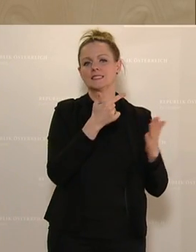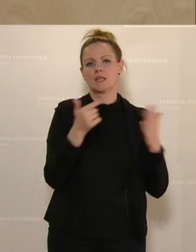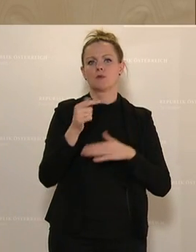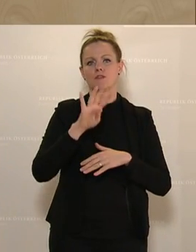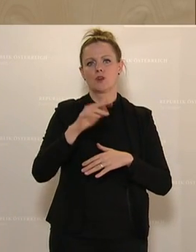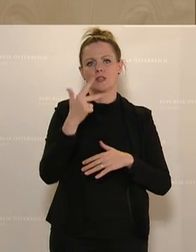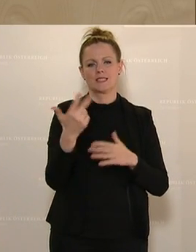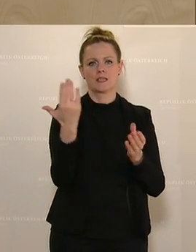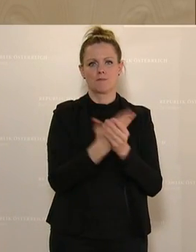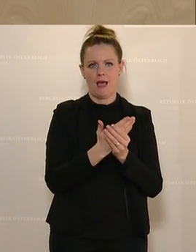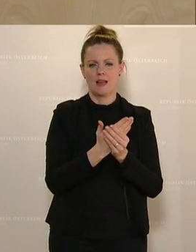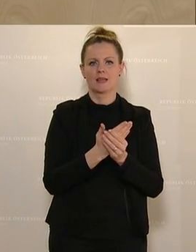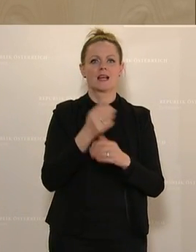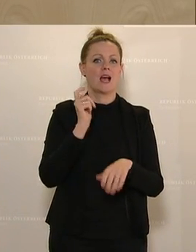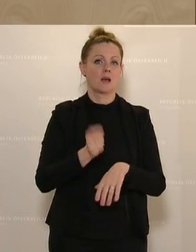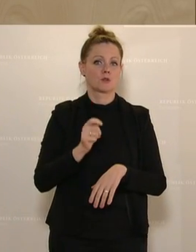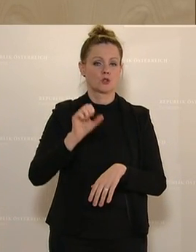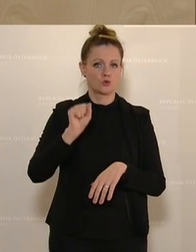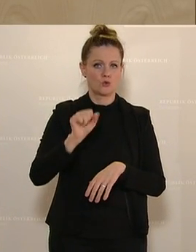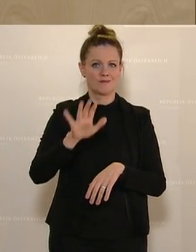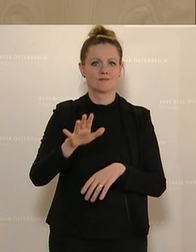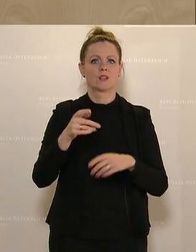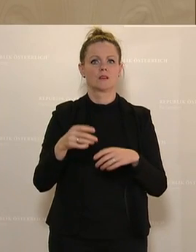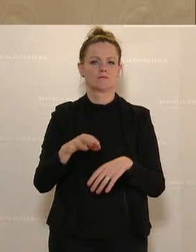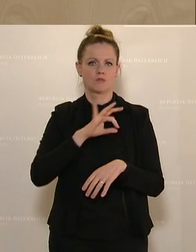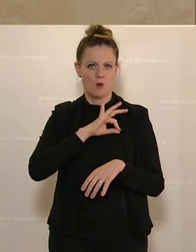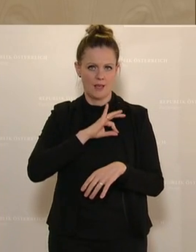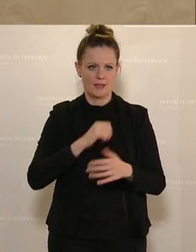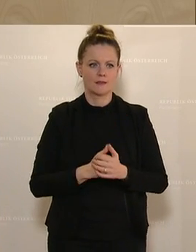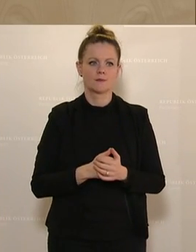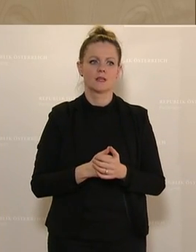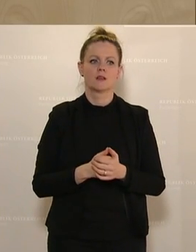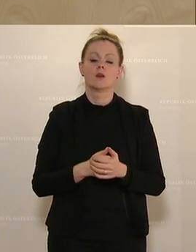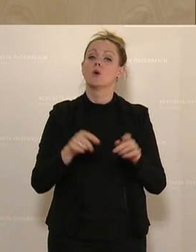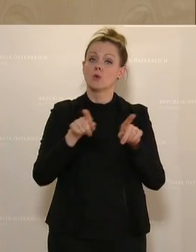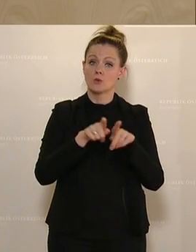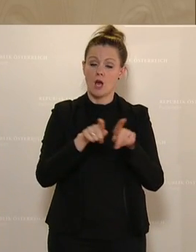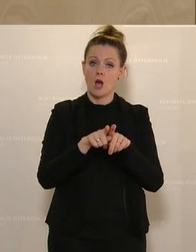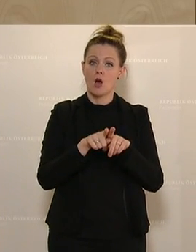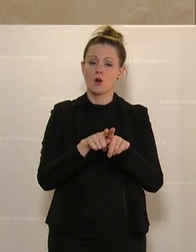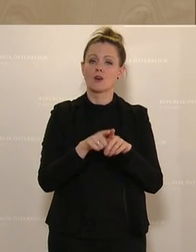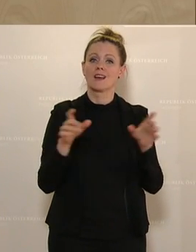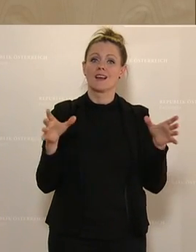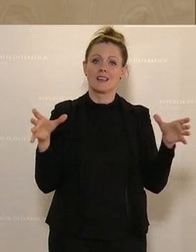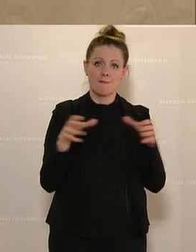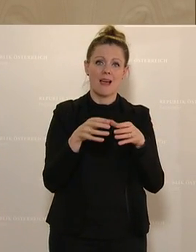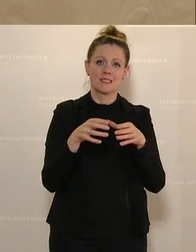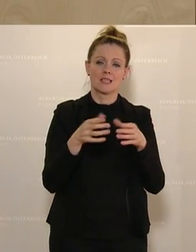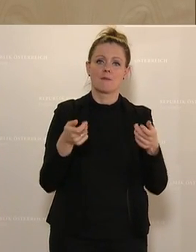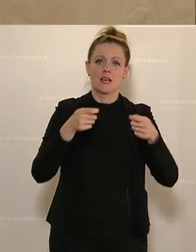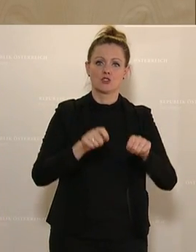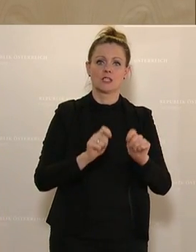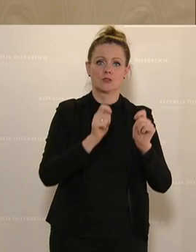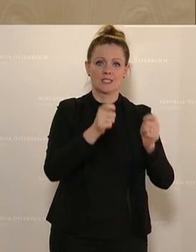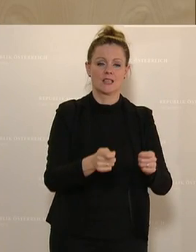734 der Beilagen der Abgeordneten aller Stöger-Genossinnen und Genossen. Ich bringe weiterhin einen gemeinsamen